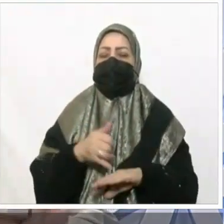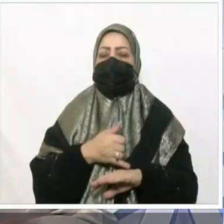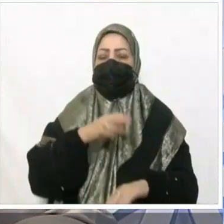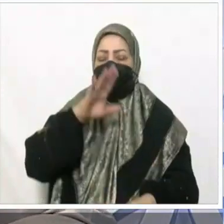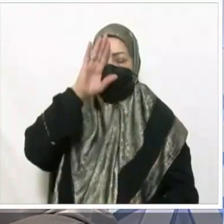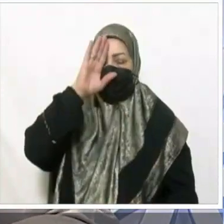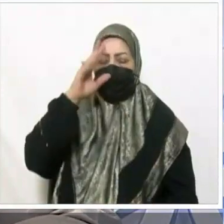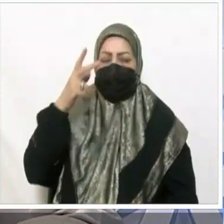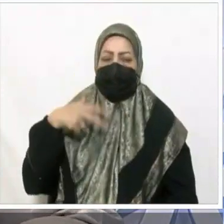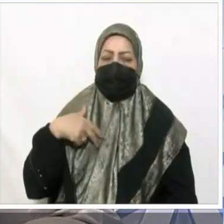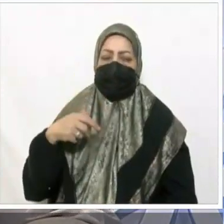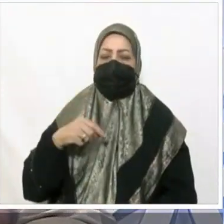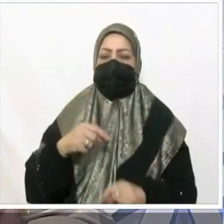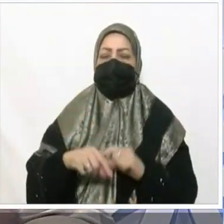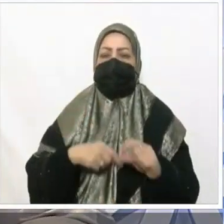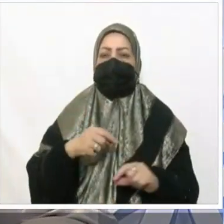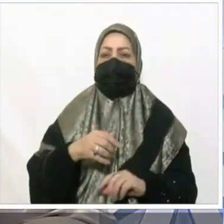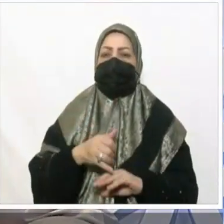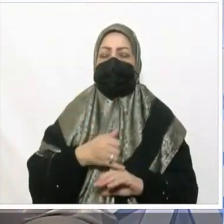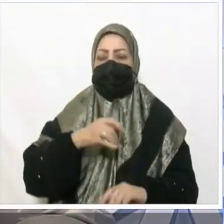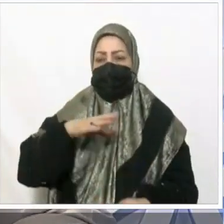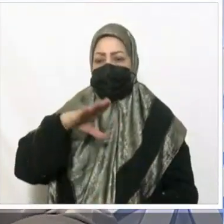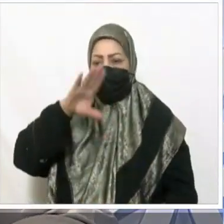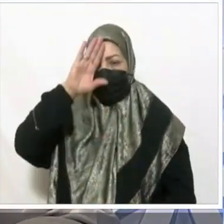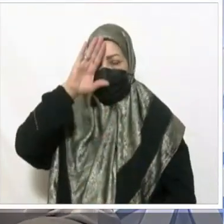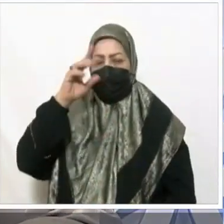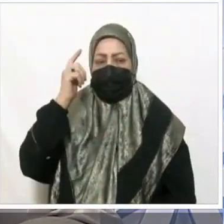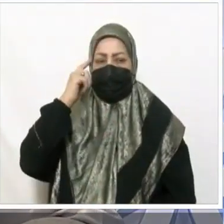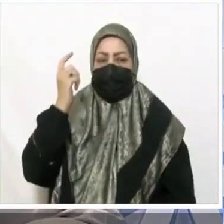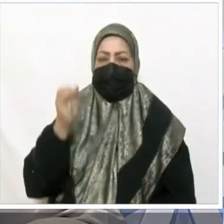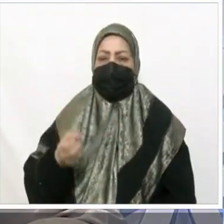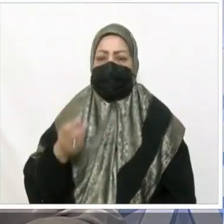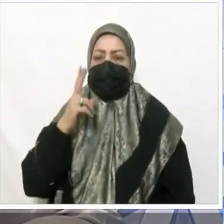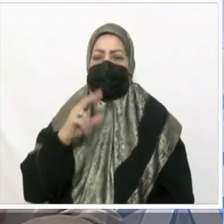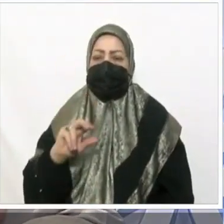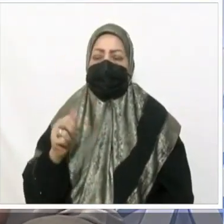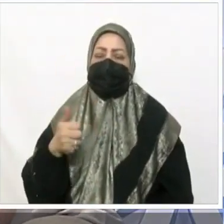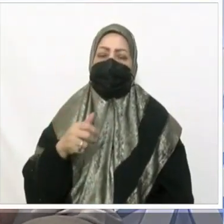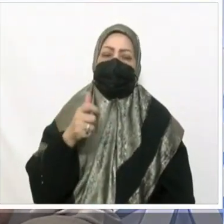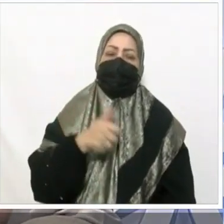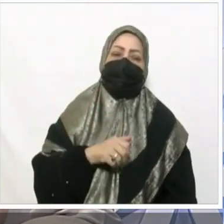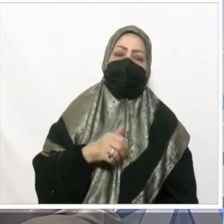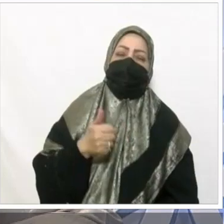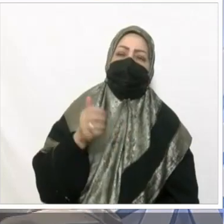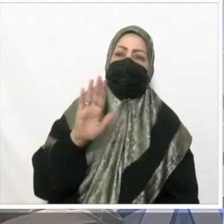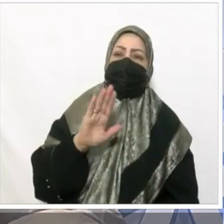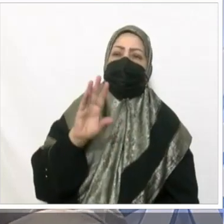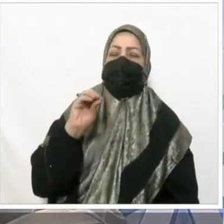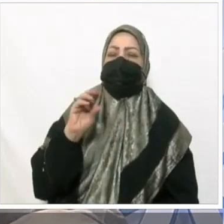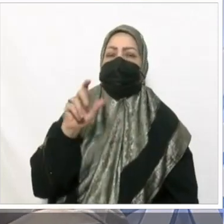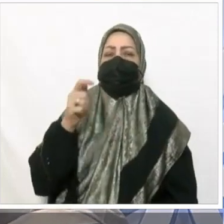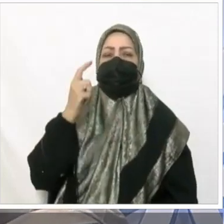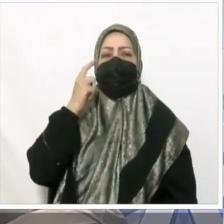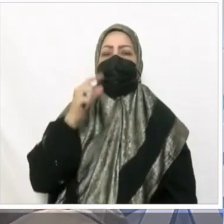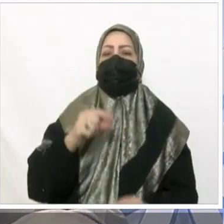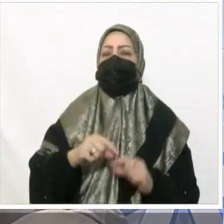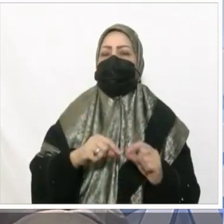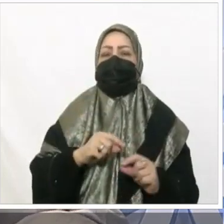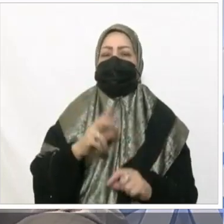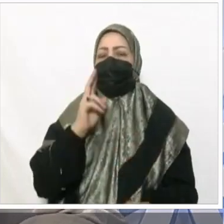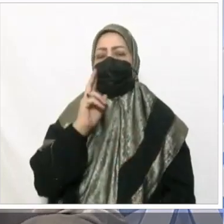الفصل من الأوقاف؟ أليس هذا هو مذهب مالك؟ لماذا محاربة المالكية مثلا